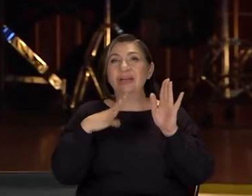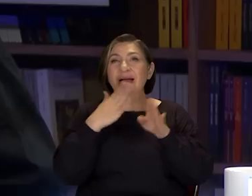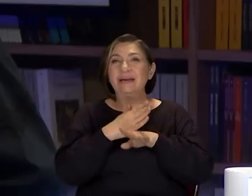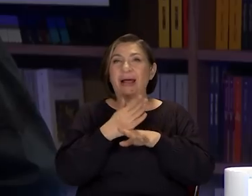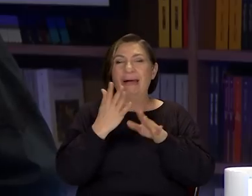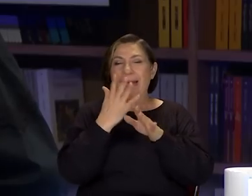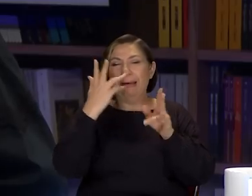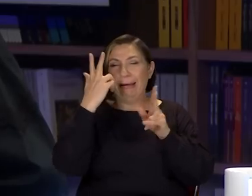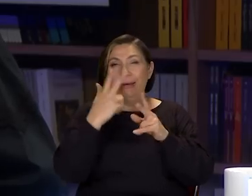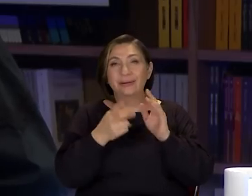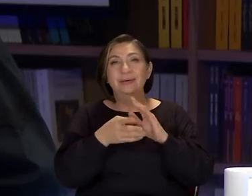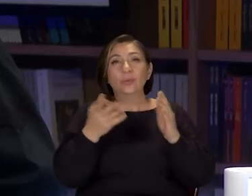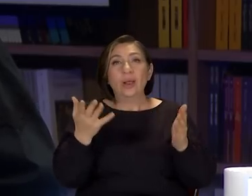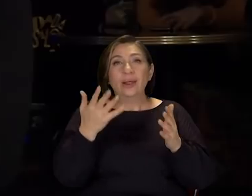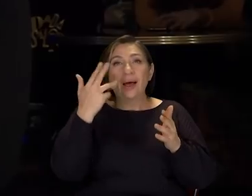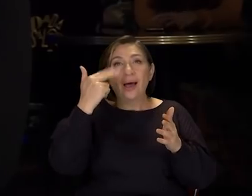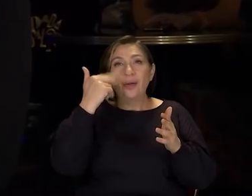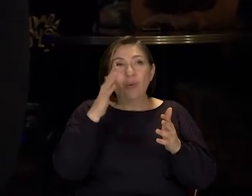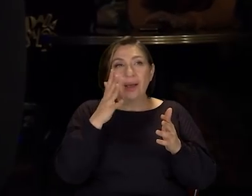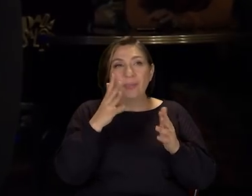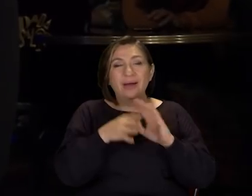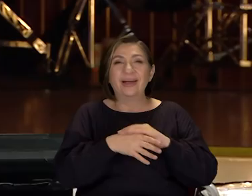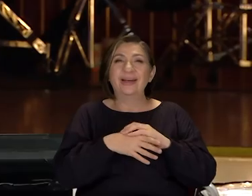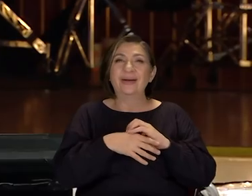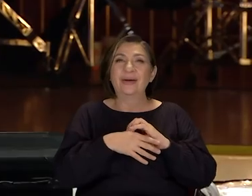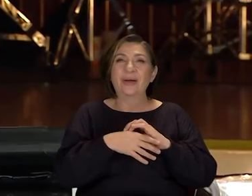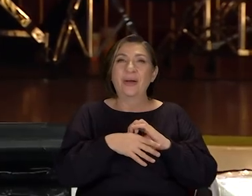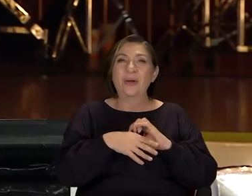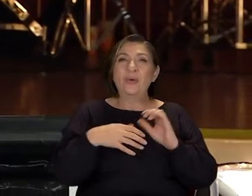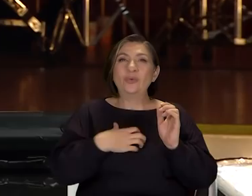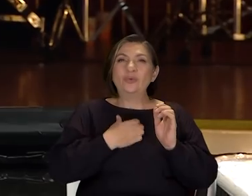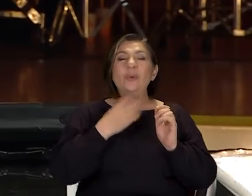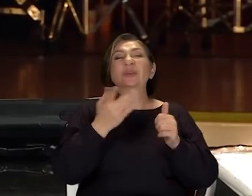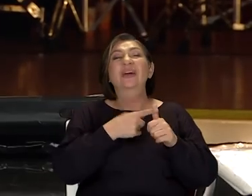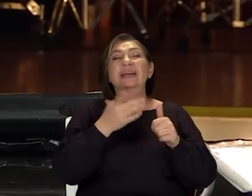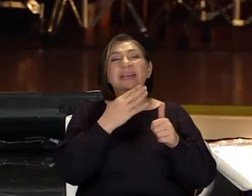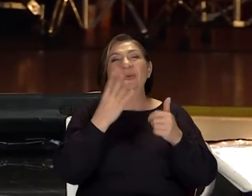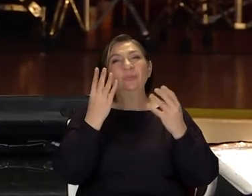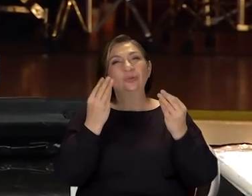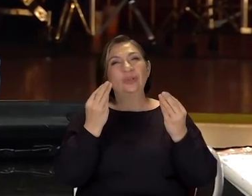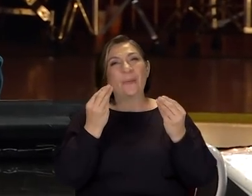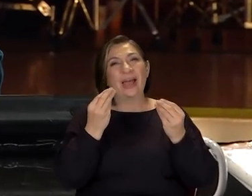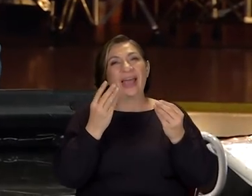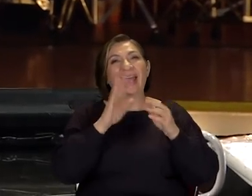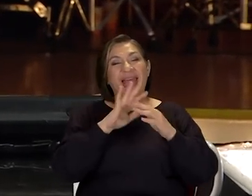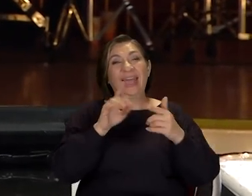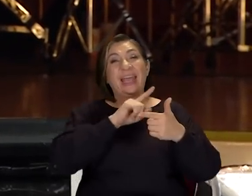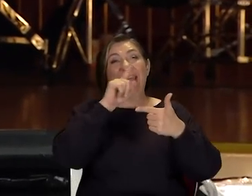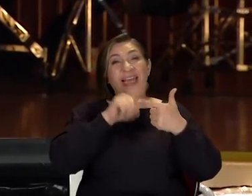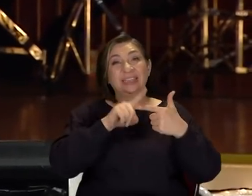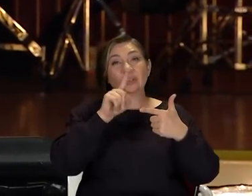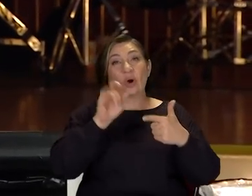gerçekten? Ulan ağlıyor galiba ya da üzülüyor buraya galiba. Geç. Burada bir yumuşama yap. Yumuşadığın